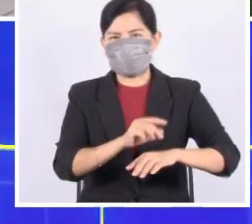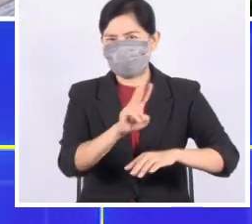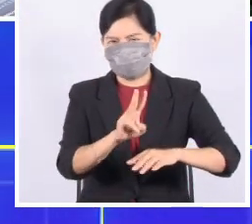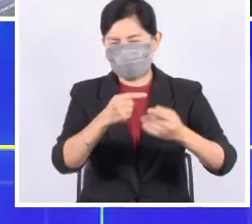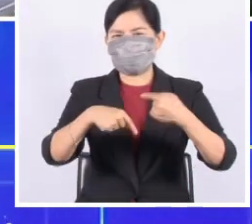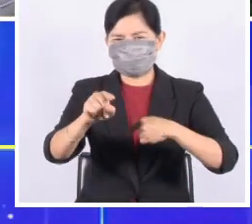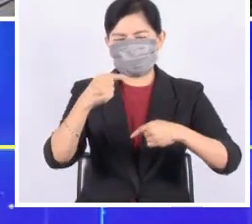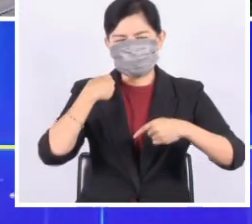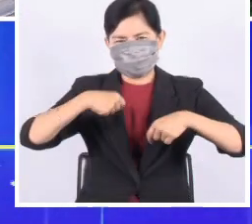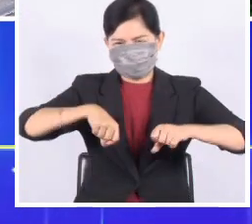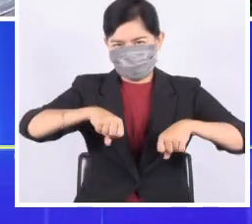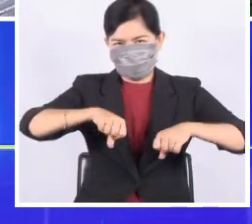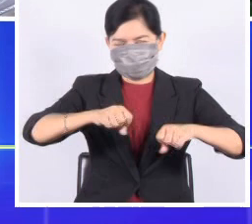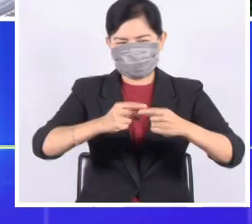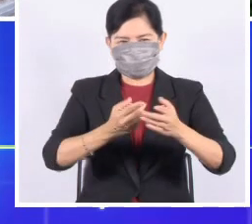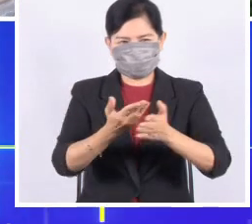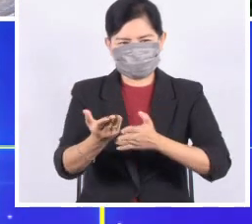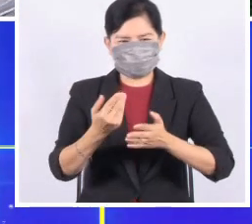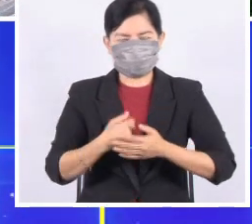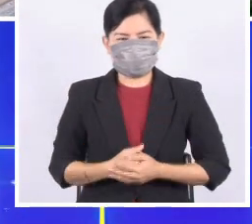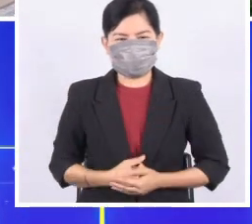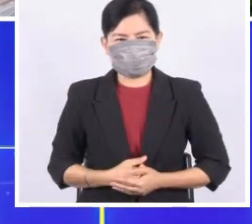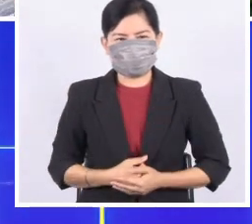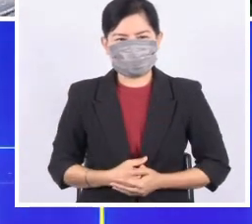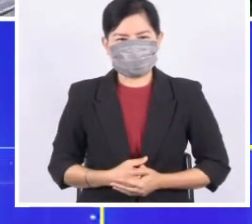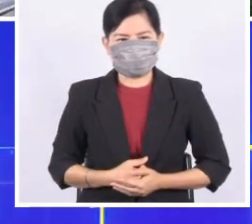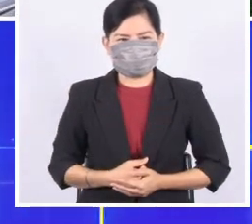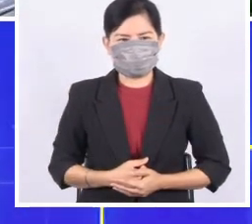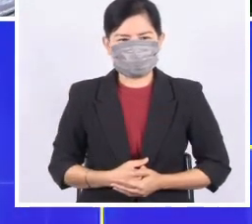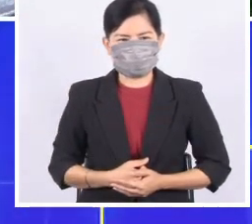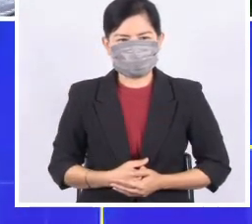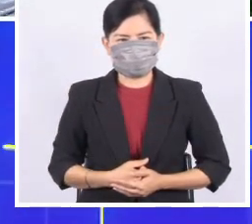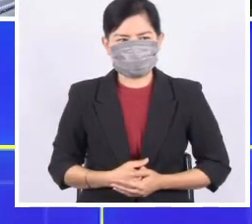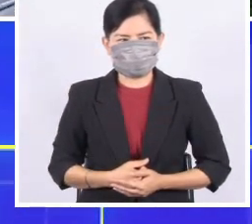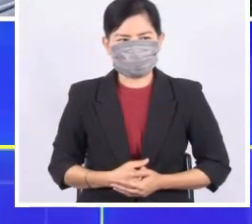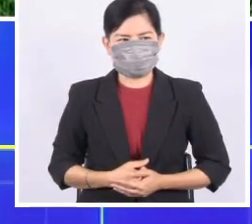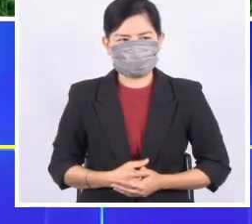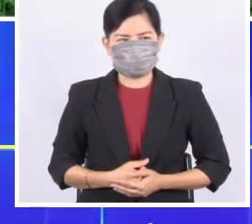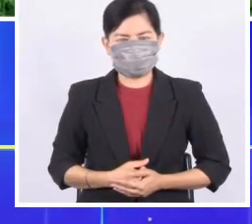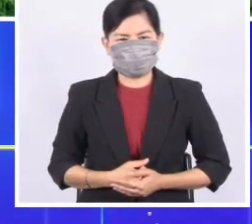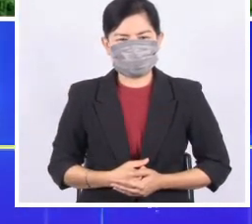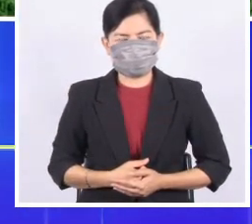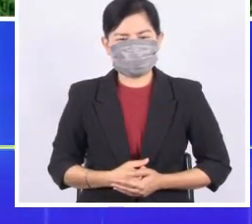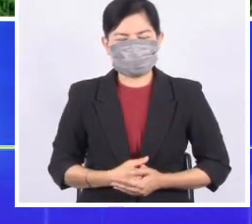พอดี มาฝากพี่แป๊ดด้วยจงด้วยบรรจงด้วยด้วยหนึ่ง นะน่ากิน